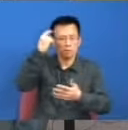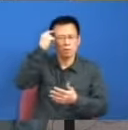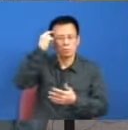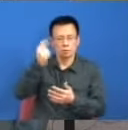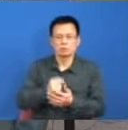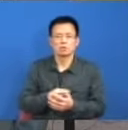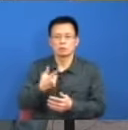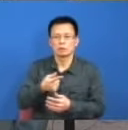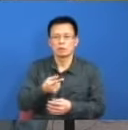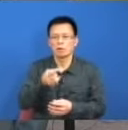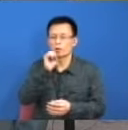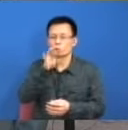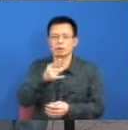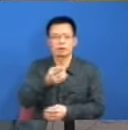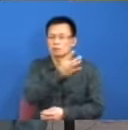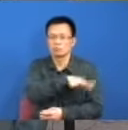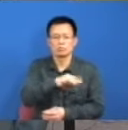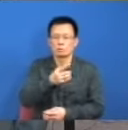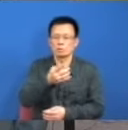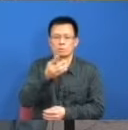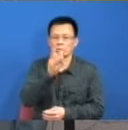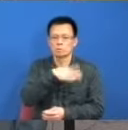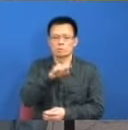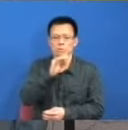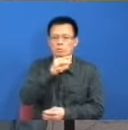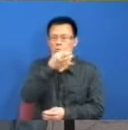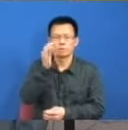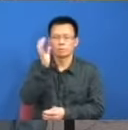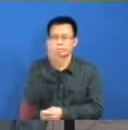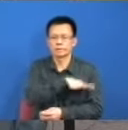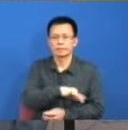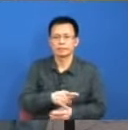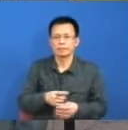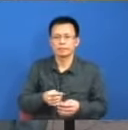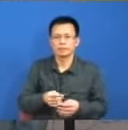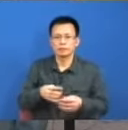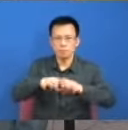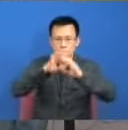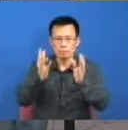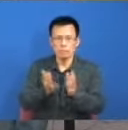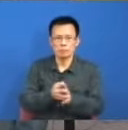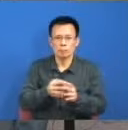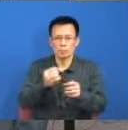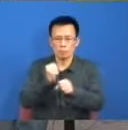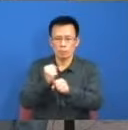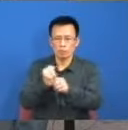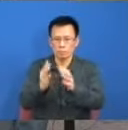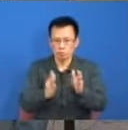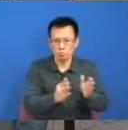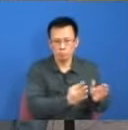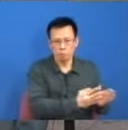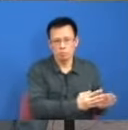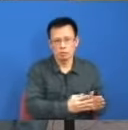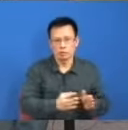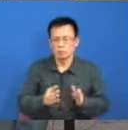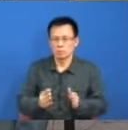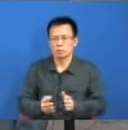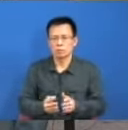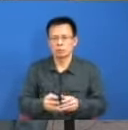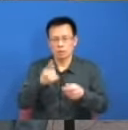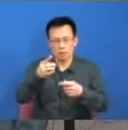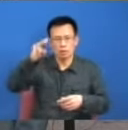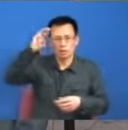誒問都費事問嘅，係啦。咁同埋即係成個作業都係好流水帳咁，即係你又